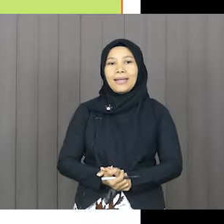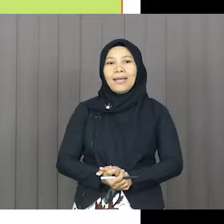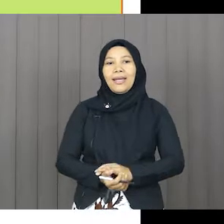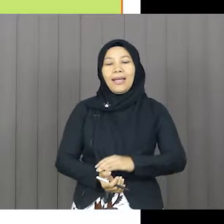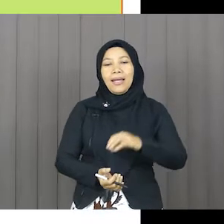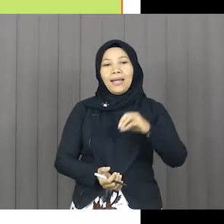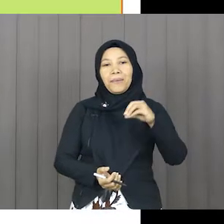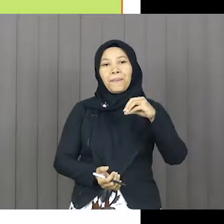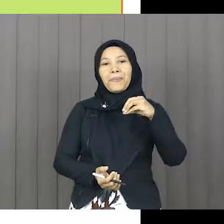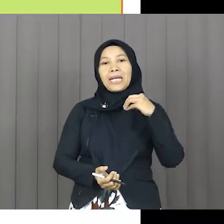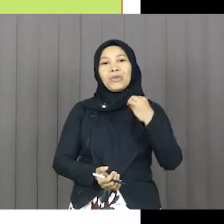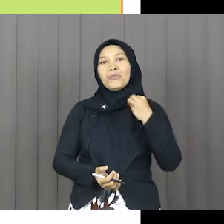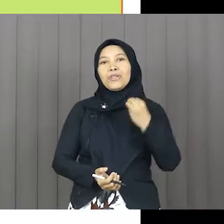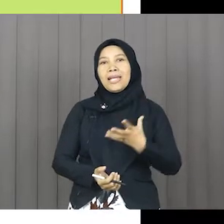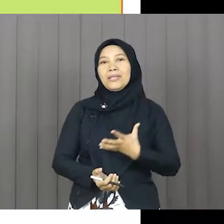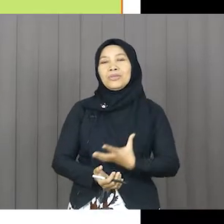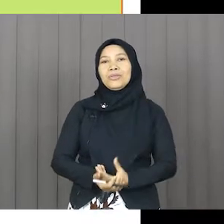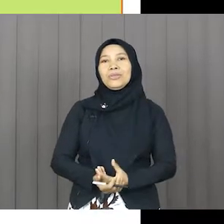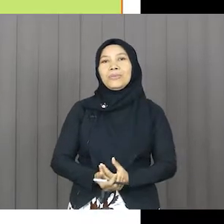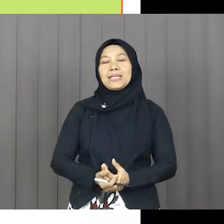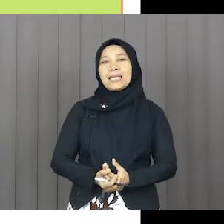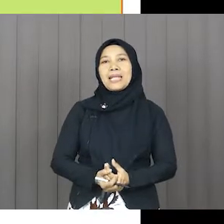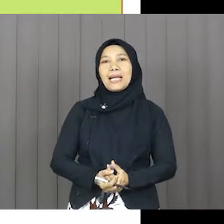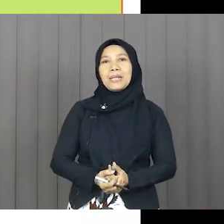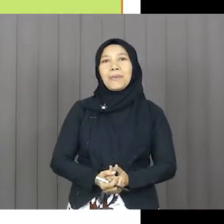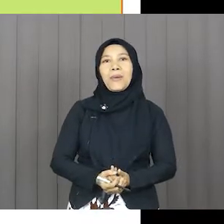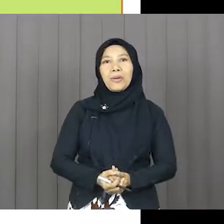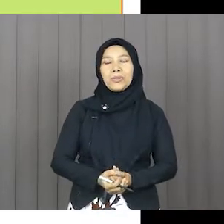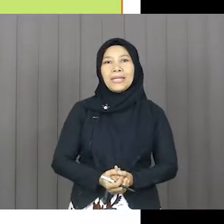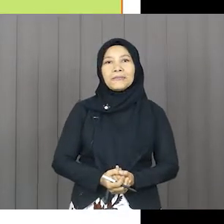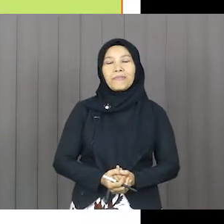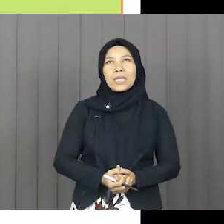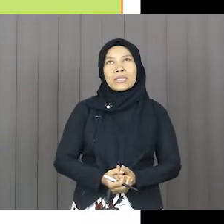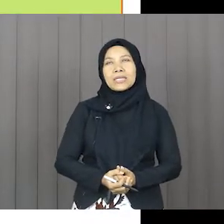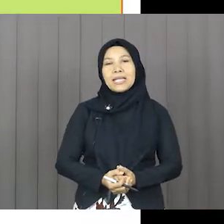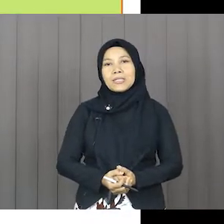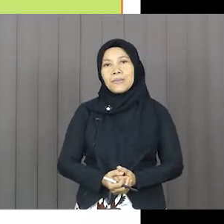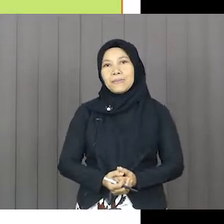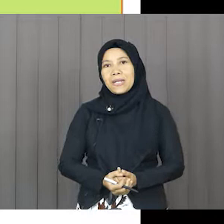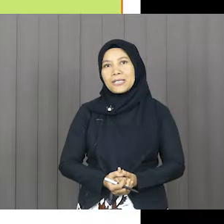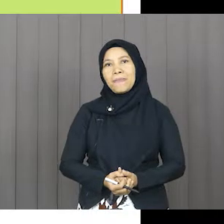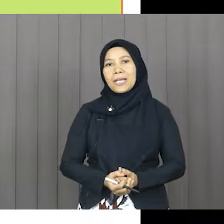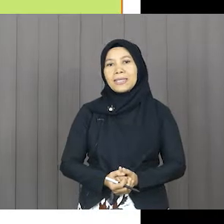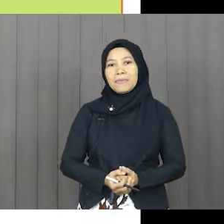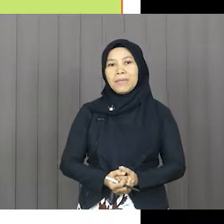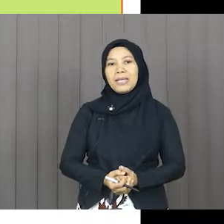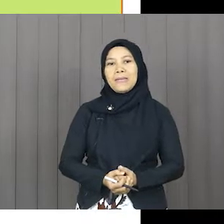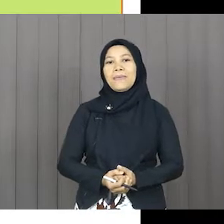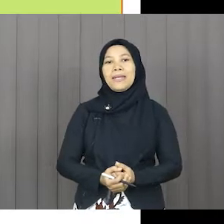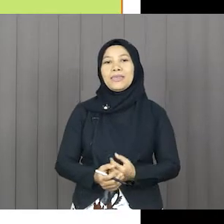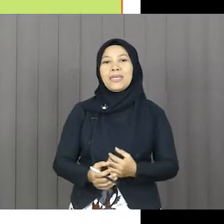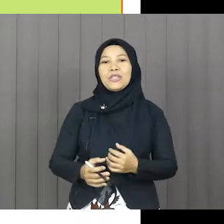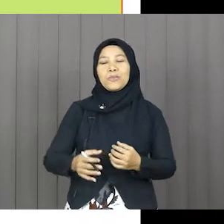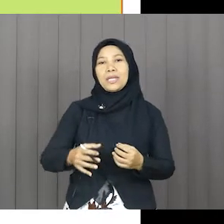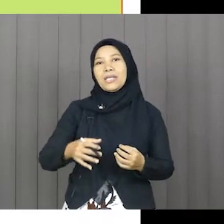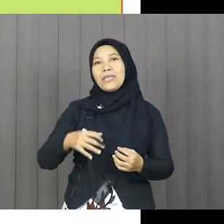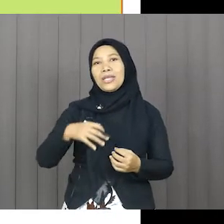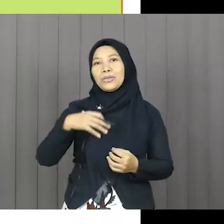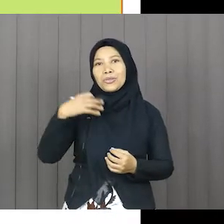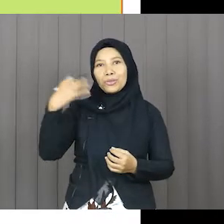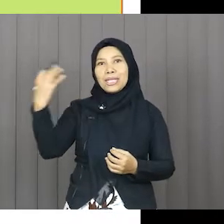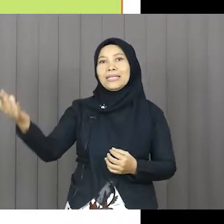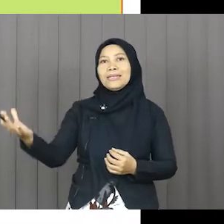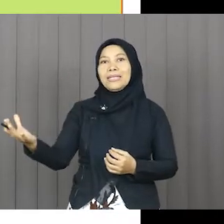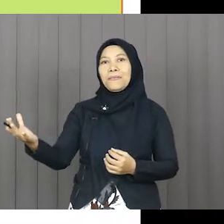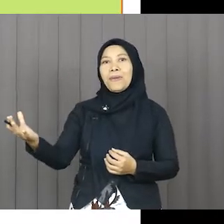sehingga perlu modal untuk melaksanakan pembangunan. Sejak 1945 ibaratnya sumber daya